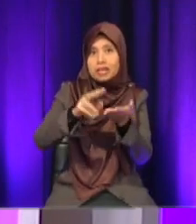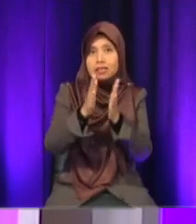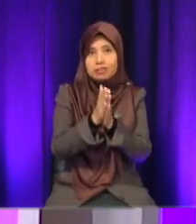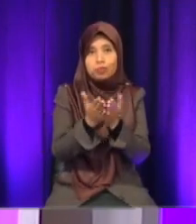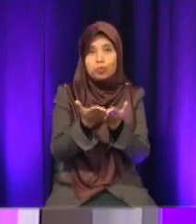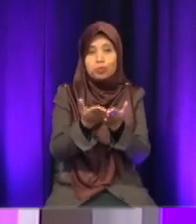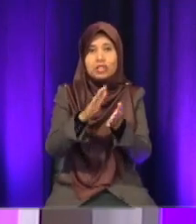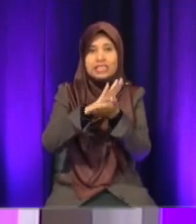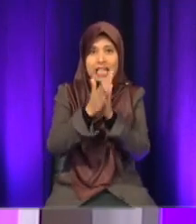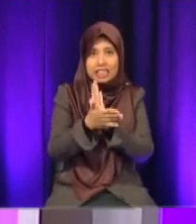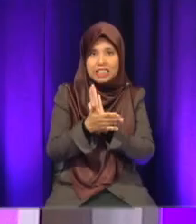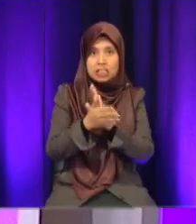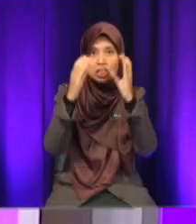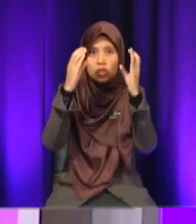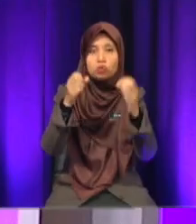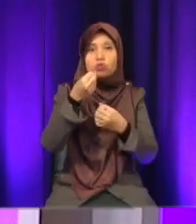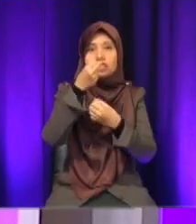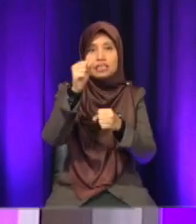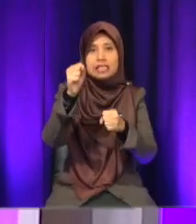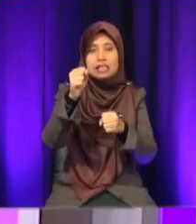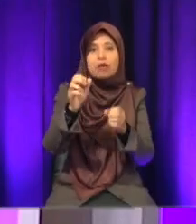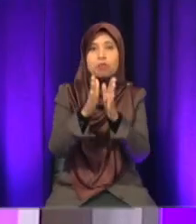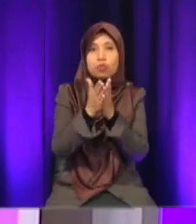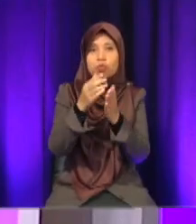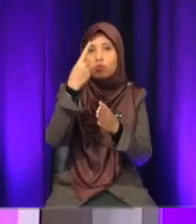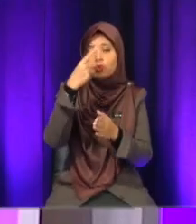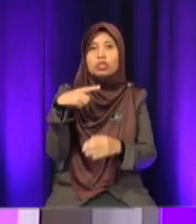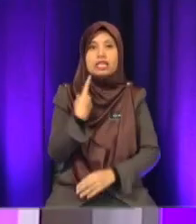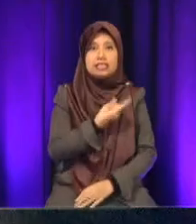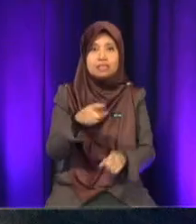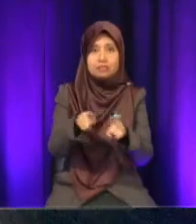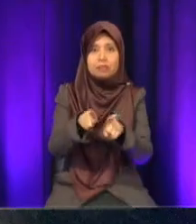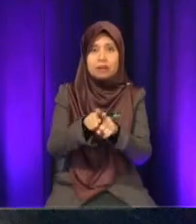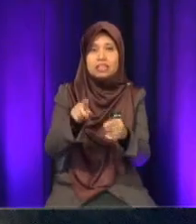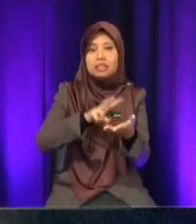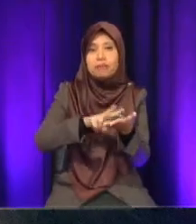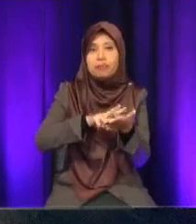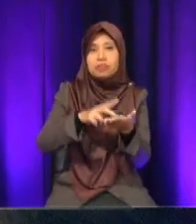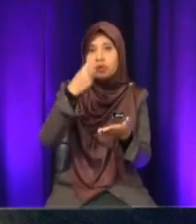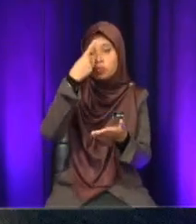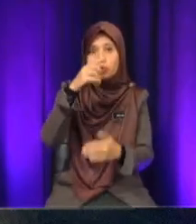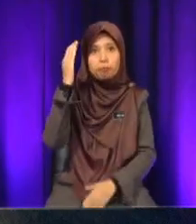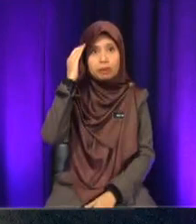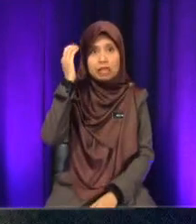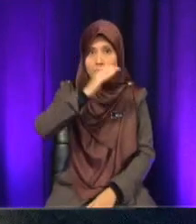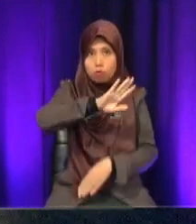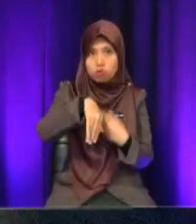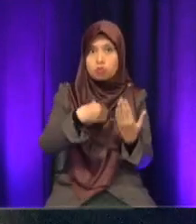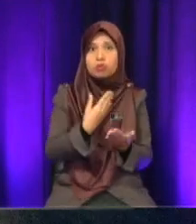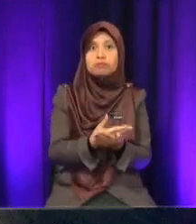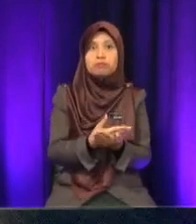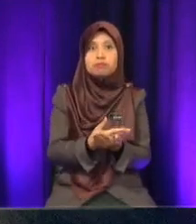buku untuk kita sama-sama membaca untuk murid-murid juga